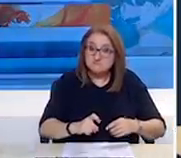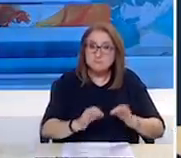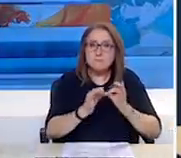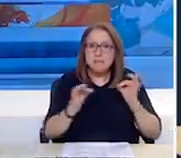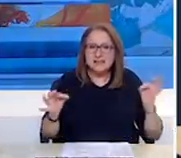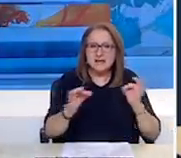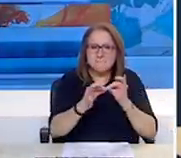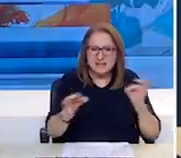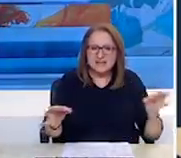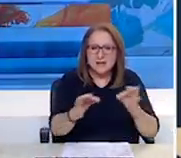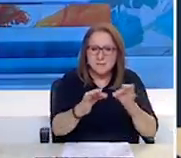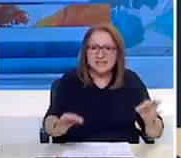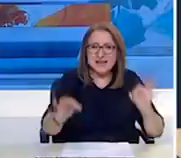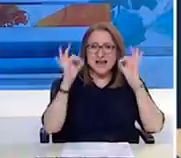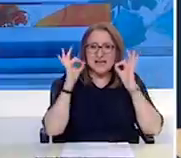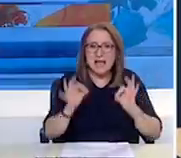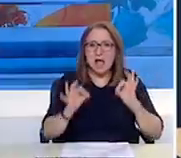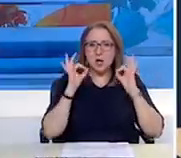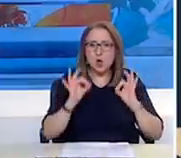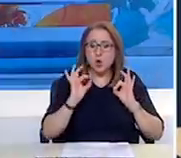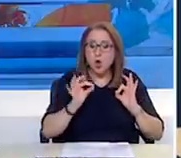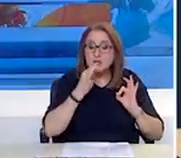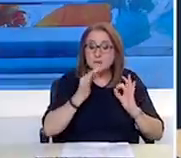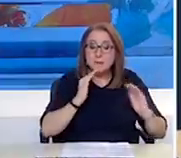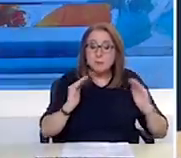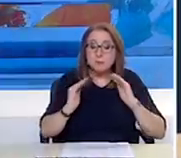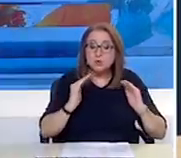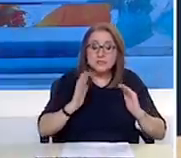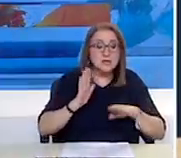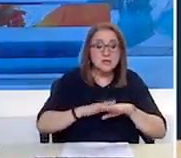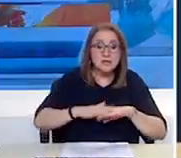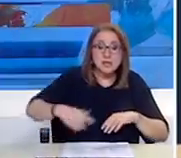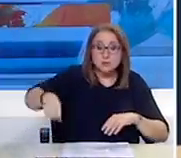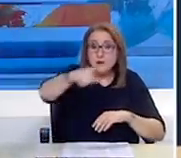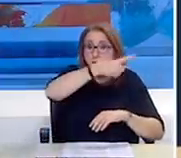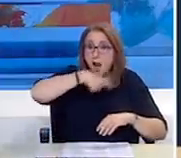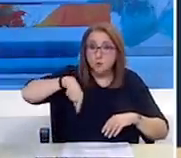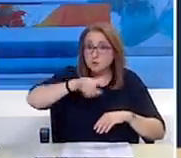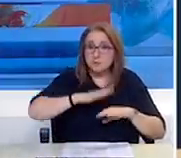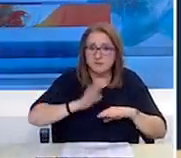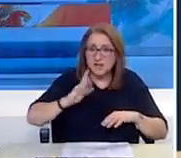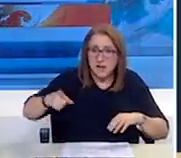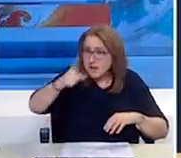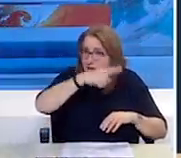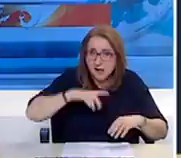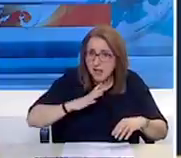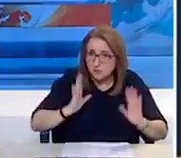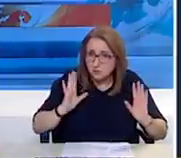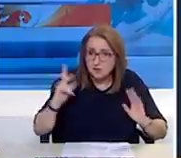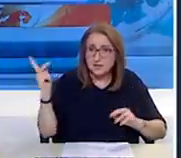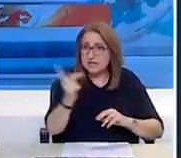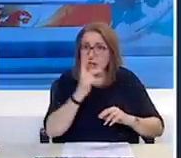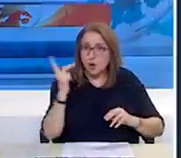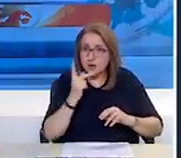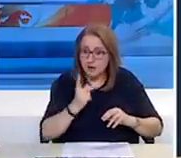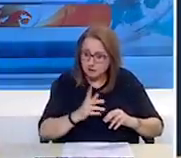λοιπόν, πρέπει να τηρούνται τα μέτρα αυτά πρώτα απ' όλα για την προστασία της υγείας και της ζωής των συμμετεχόντων, αλλά και της κοινωνίας. Η